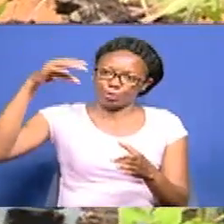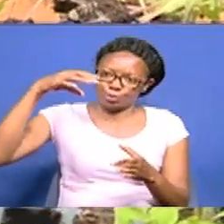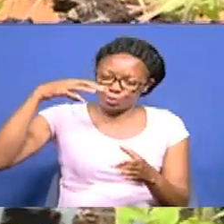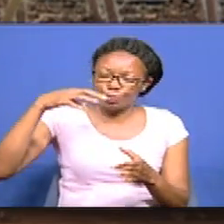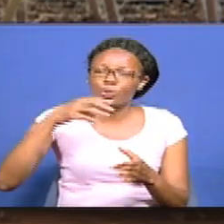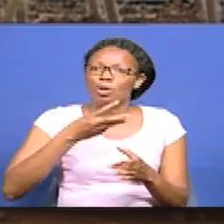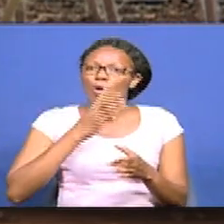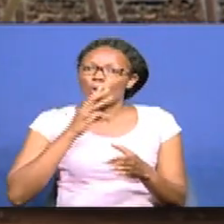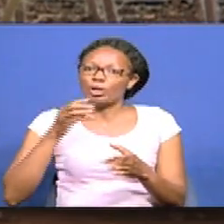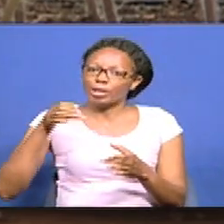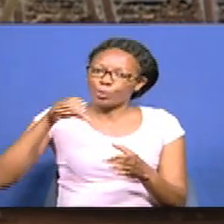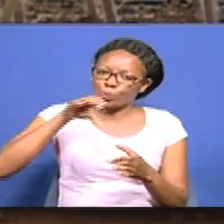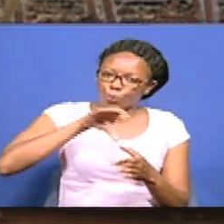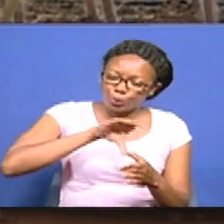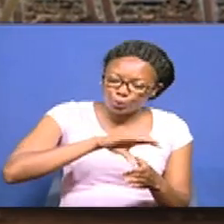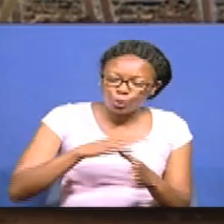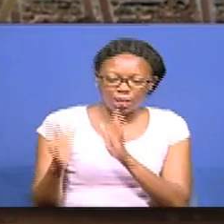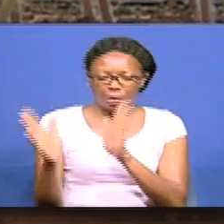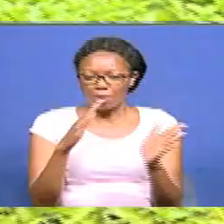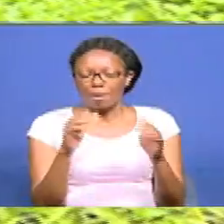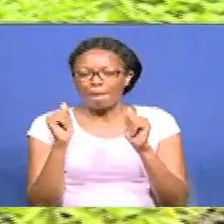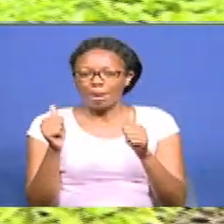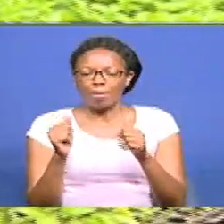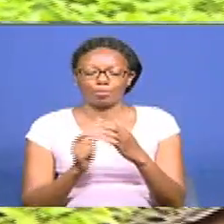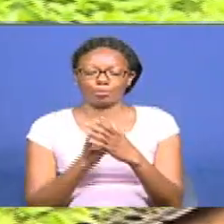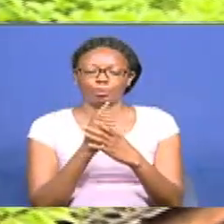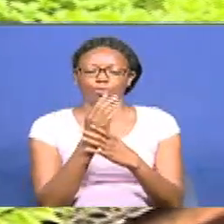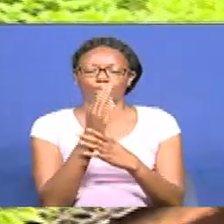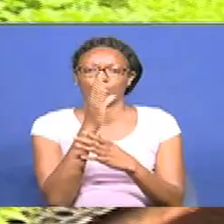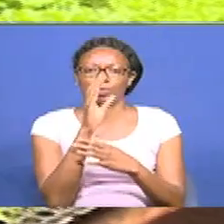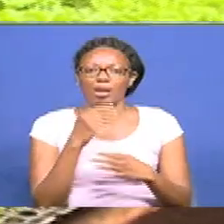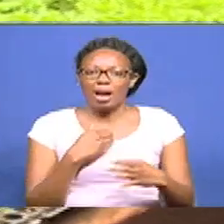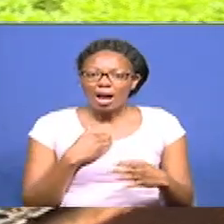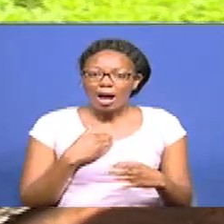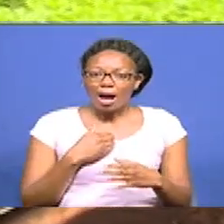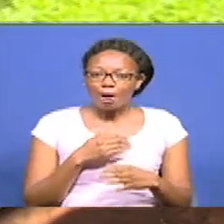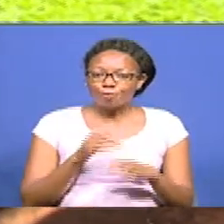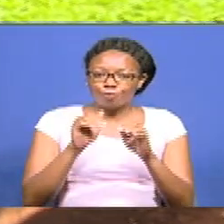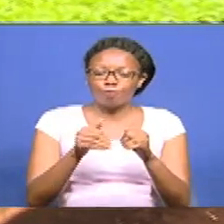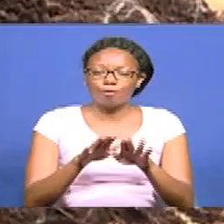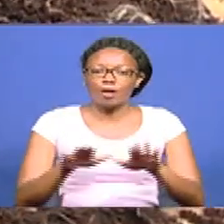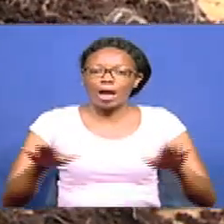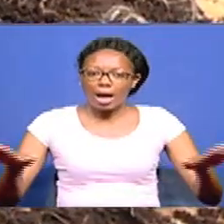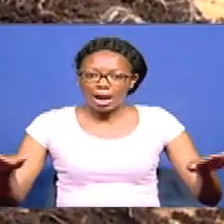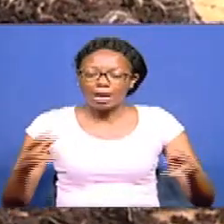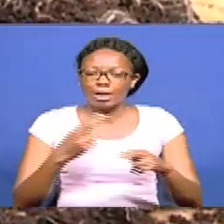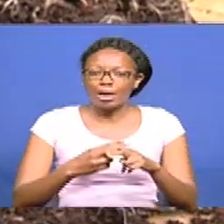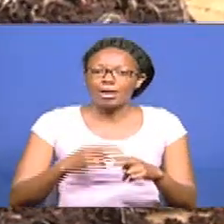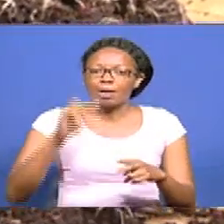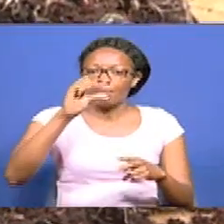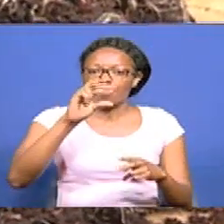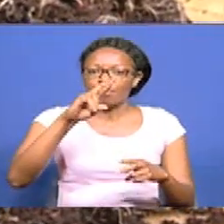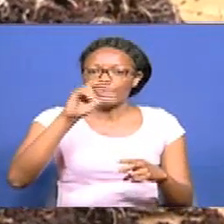anga, ukuzi wake huwa vyema. Grace Rock ni shamba ambalo kazi yao kuu ni ukuzi wa